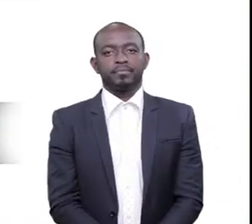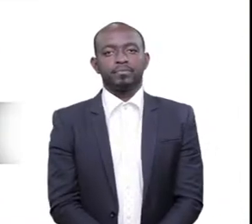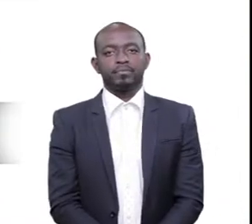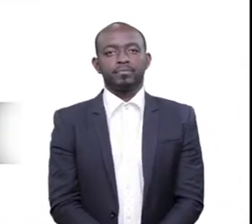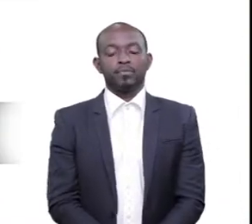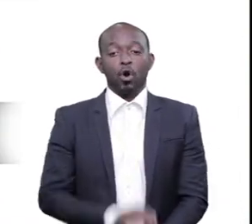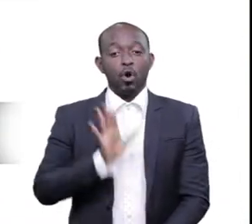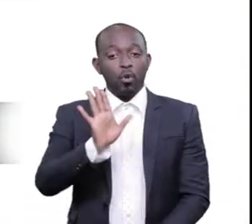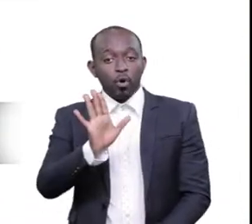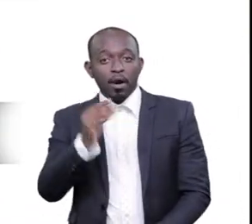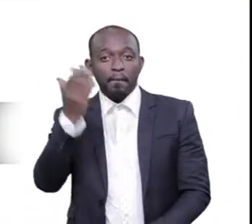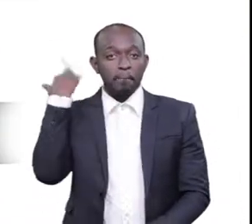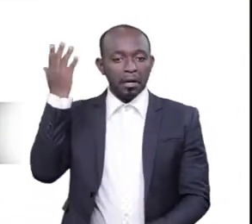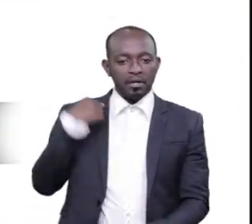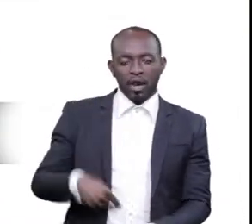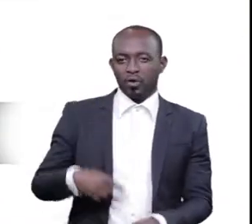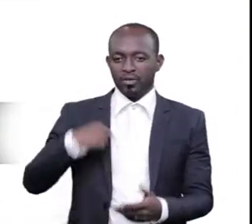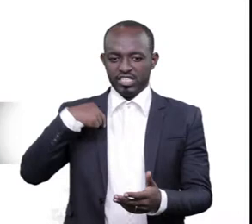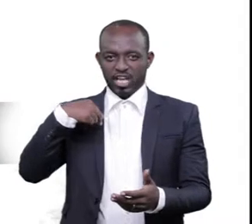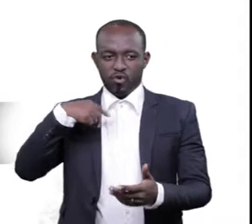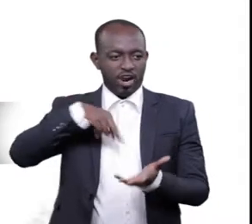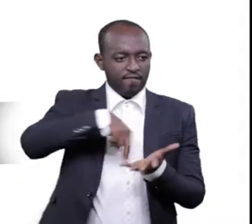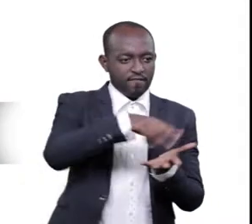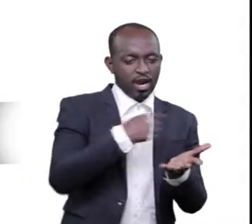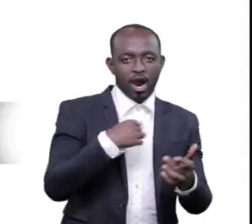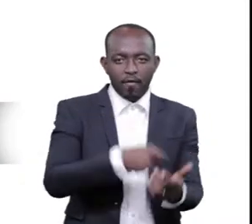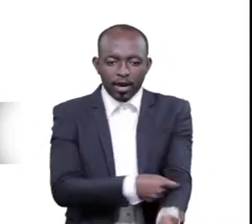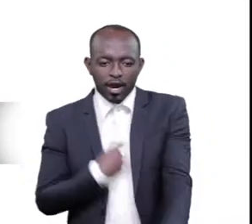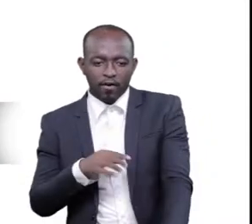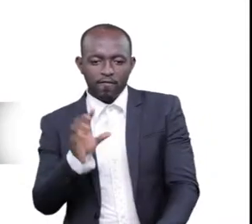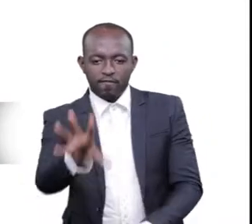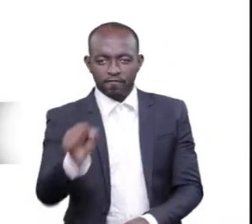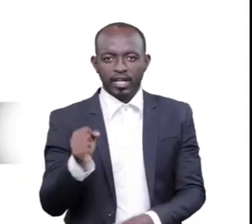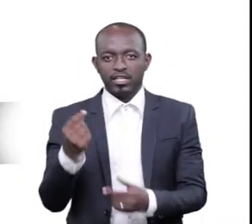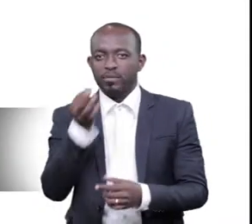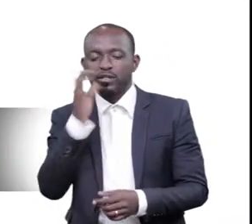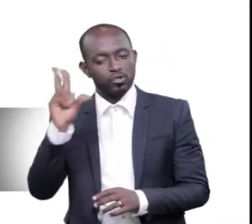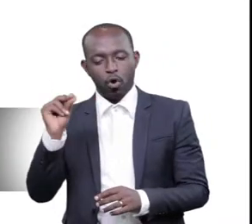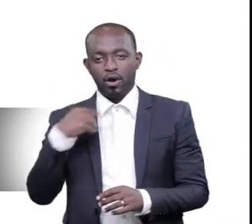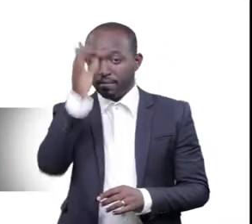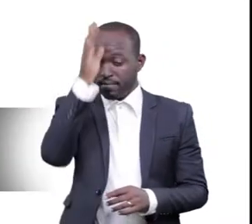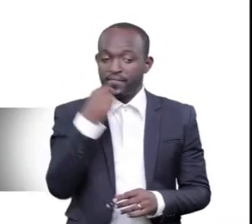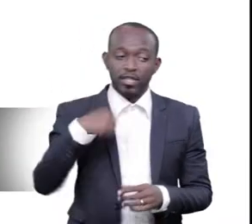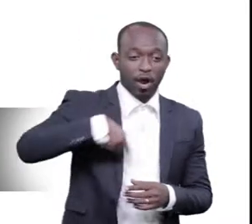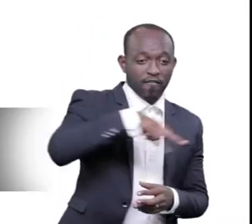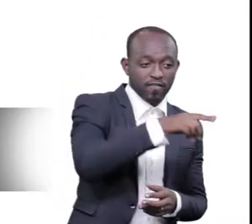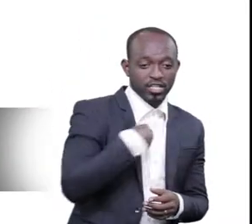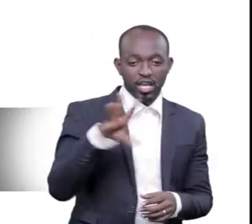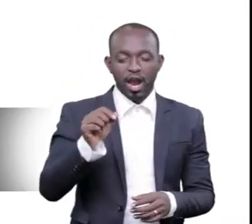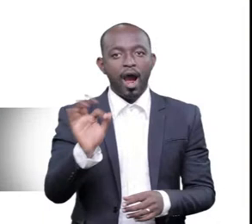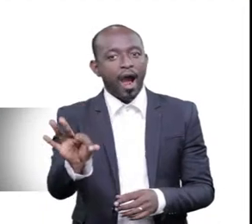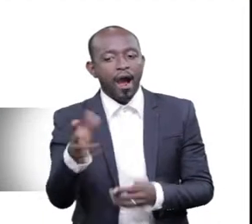ubundi mbere ntago bemeraga kongera kwa muganga bajya kumfatira imiti nkayinywa bambwira ngo ni